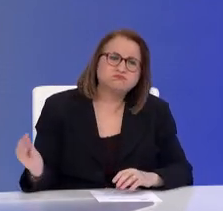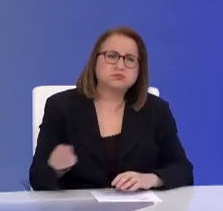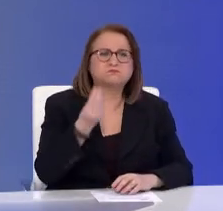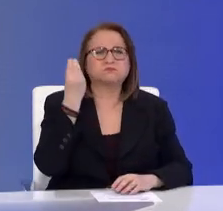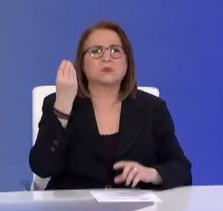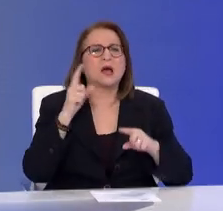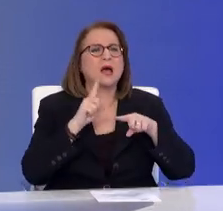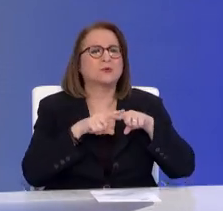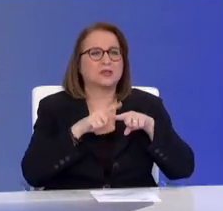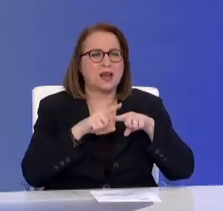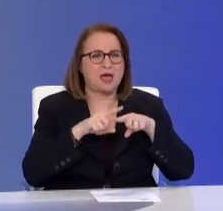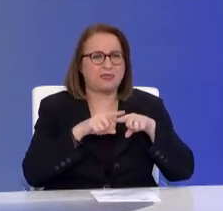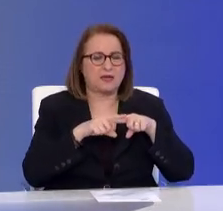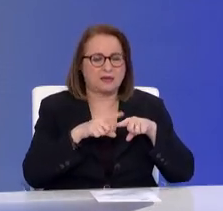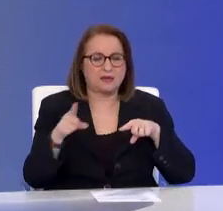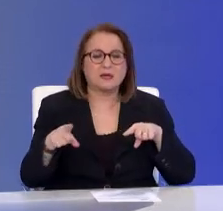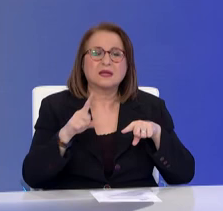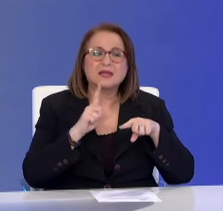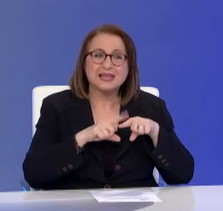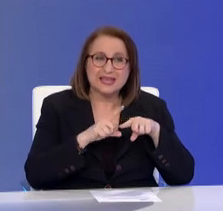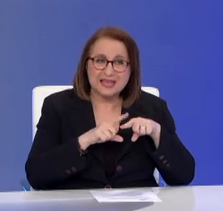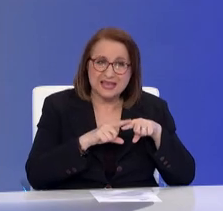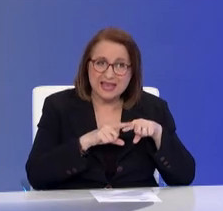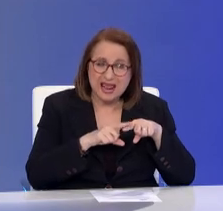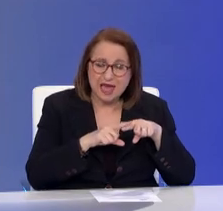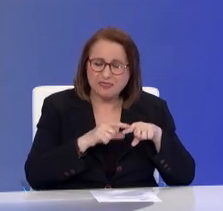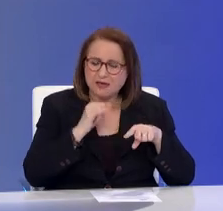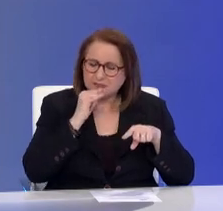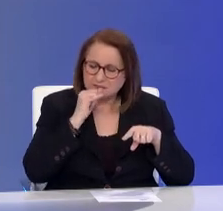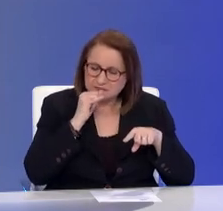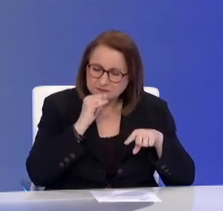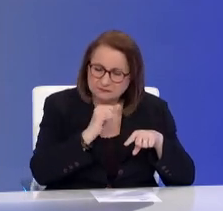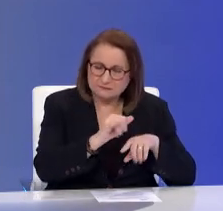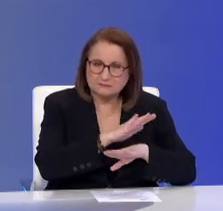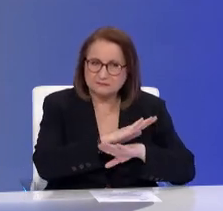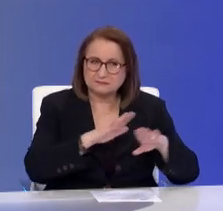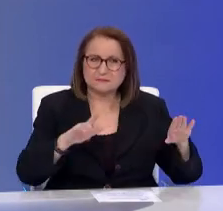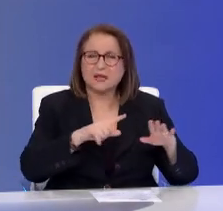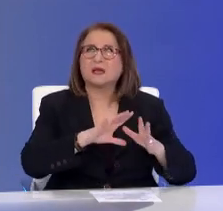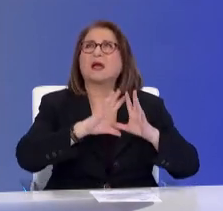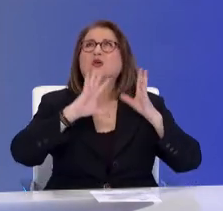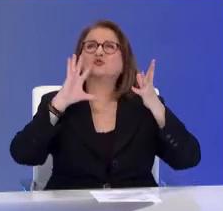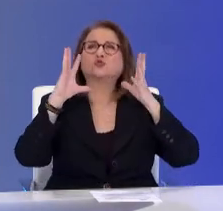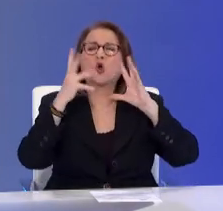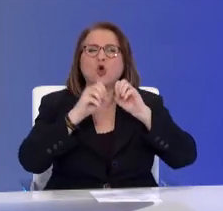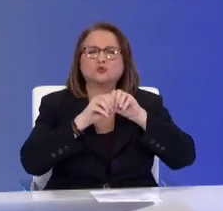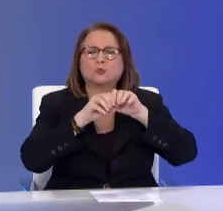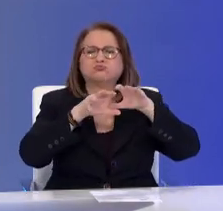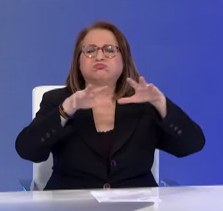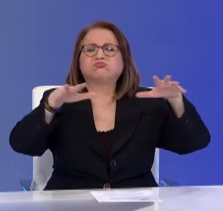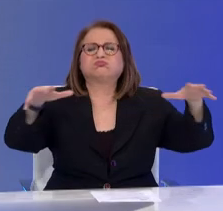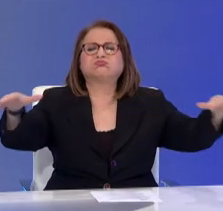η Ελλάδα εμπνέει με αυτά τα ιδεώδη της όλο τον κόσμο.